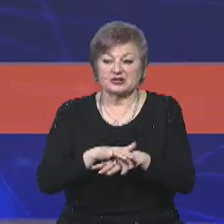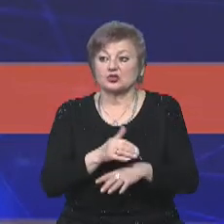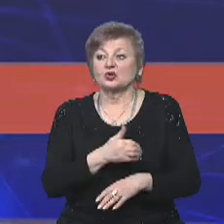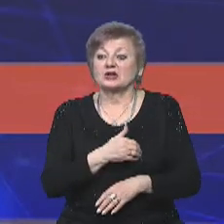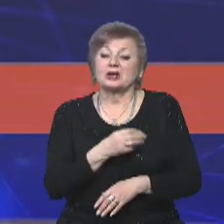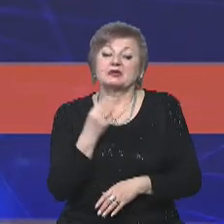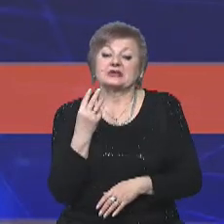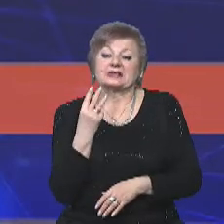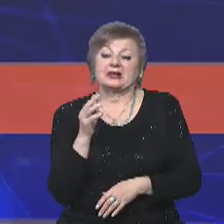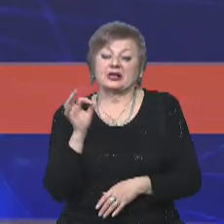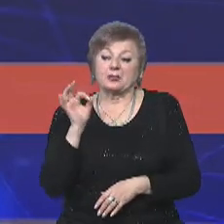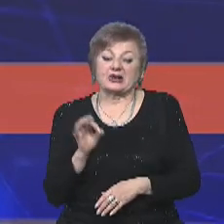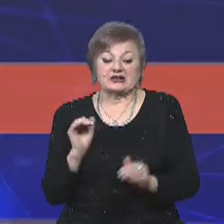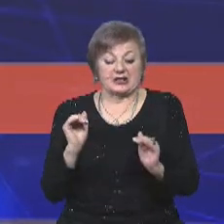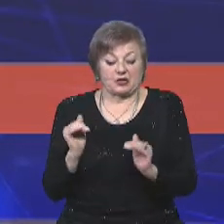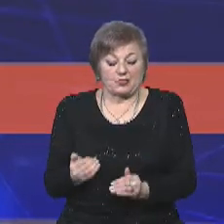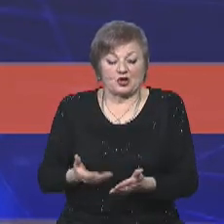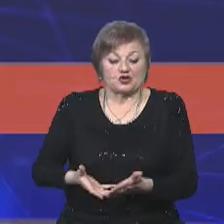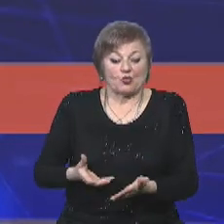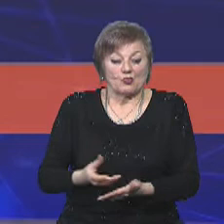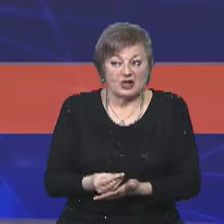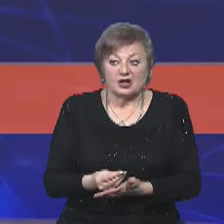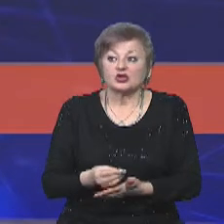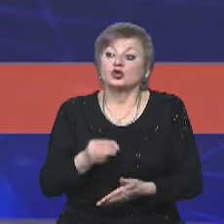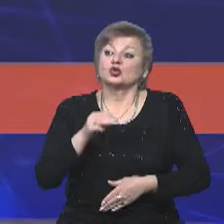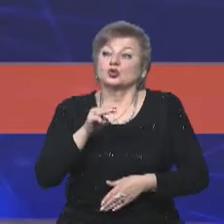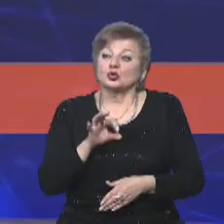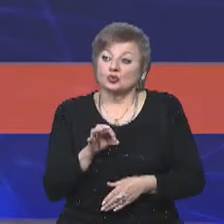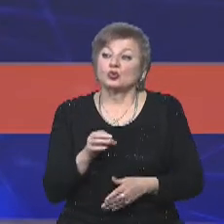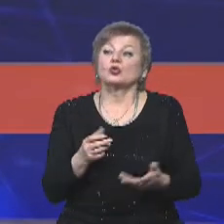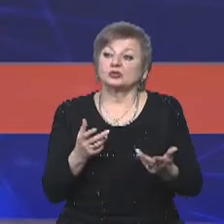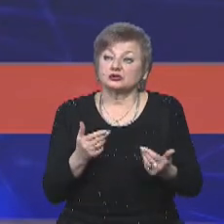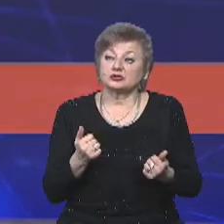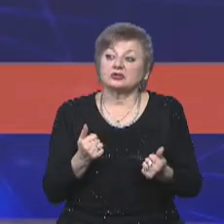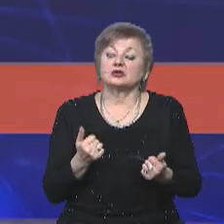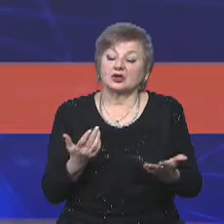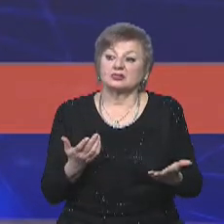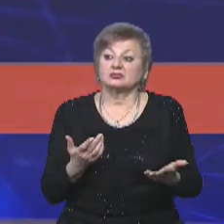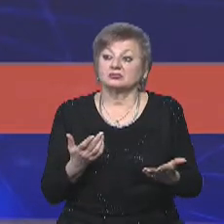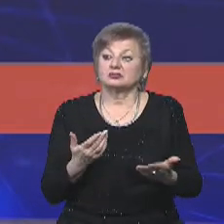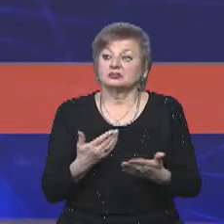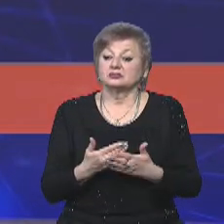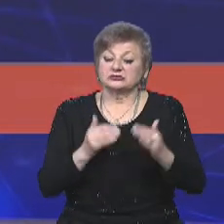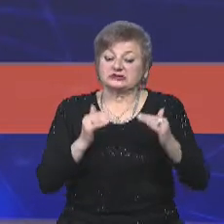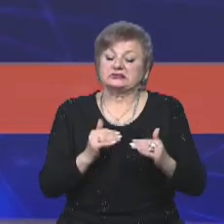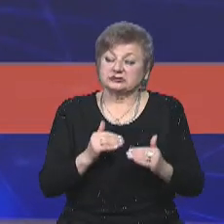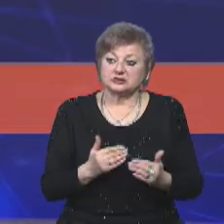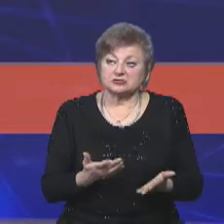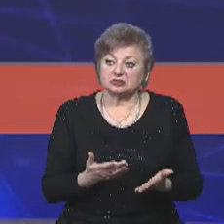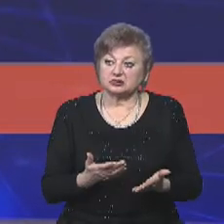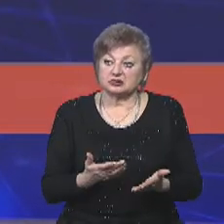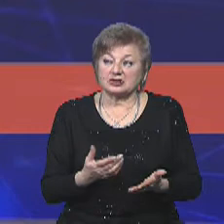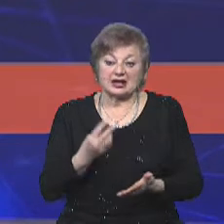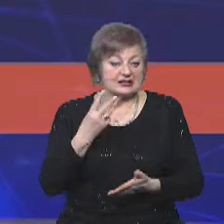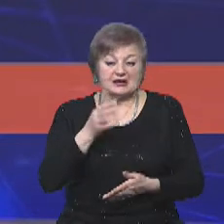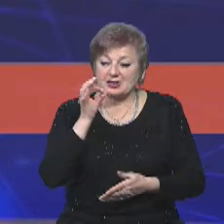на 3% заплатит меньше, чем оно сейчас платит, то естественно, процент платежей для НАК «Нефтегаза» снизится. Это